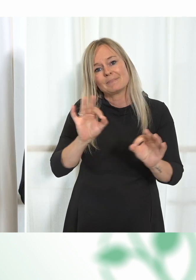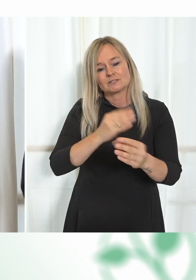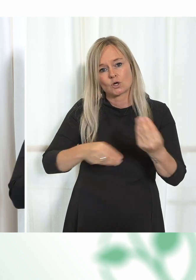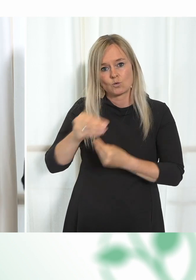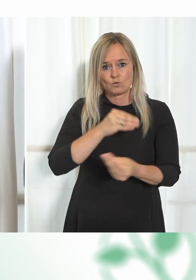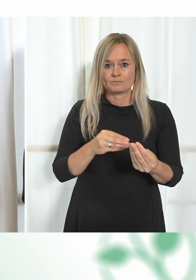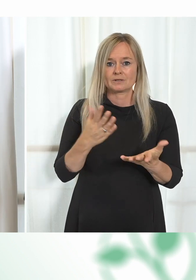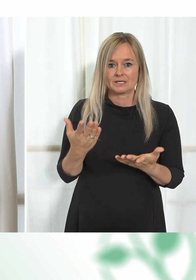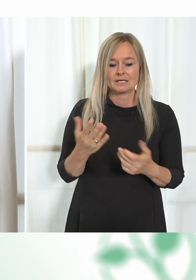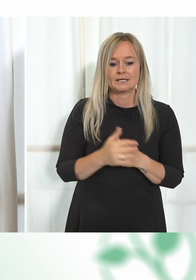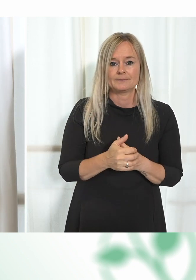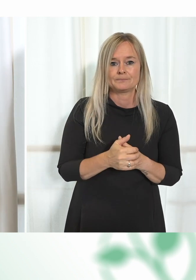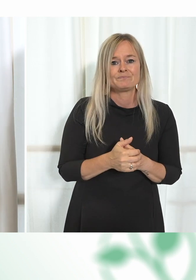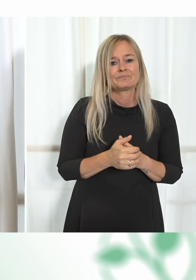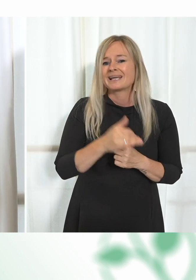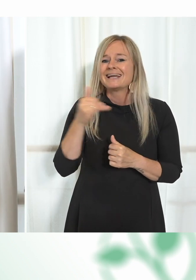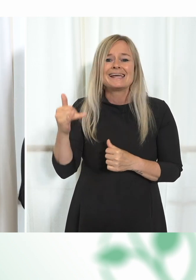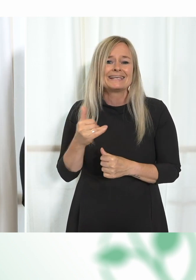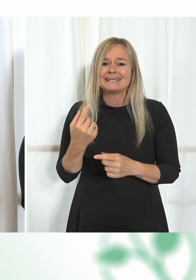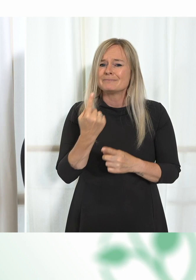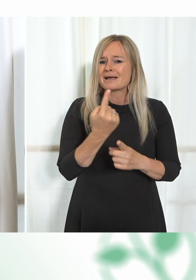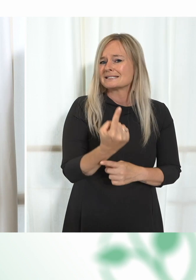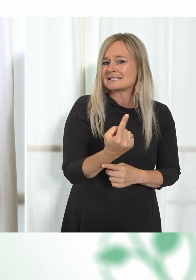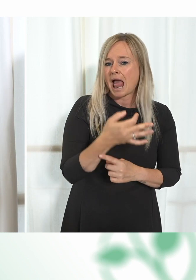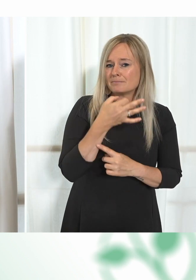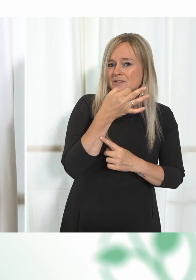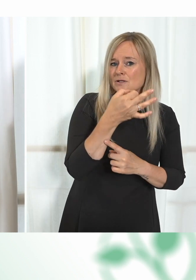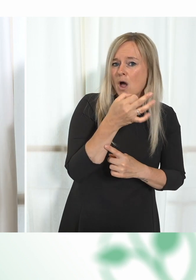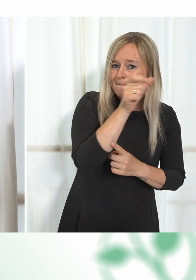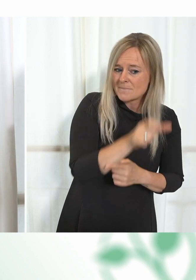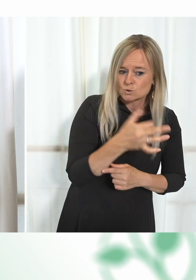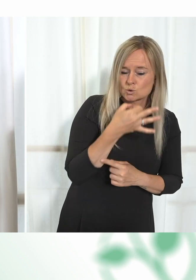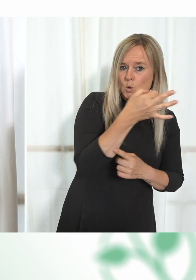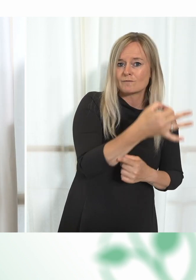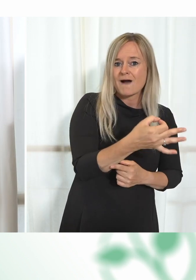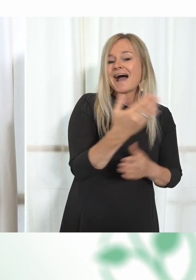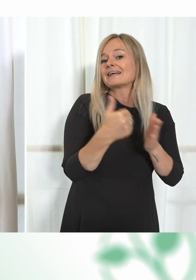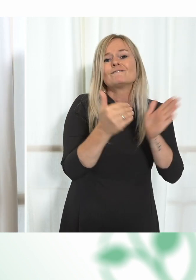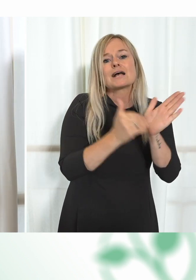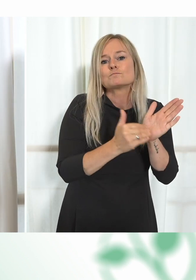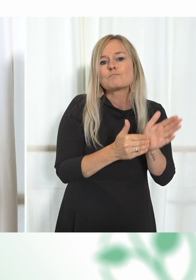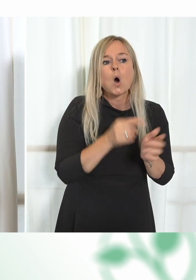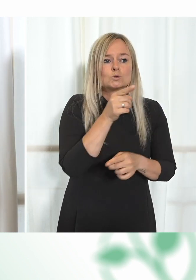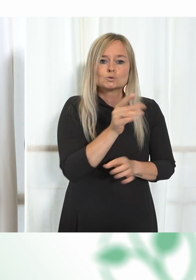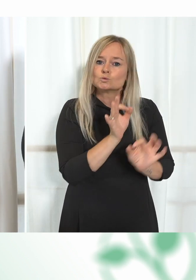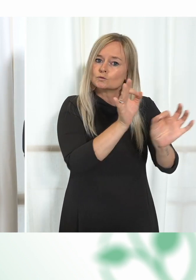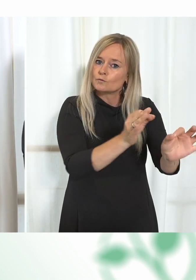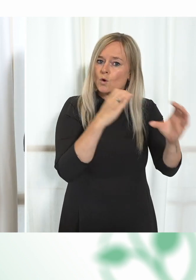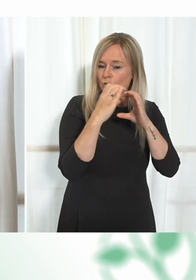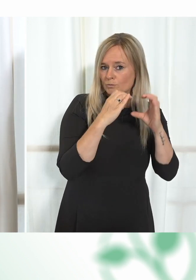die Person mit Hörbeeinträchtigung zu fragen, was diese bei der Kommunikation braucht. Also generell kann ich schon sagen, was wichtig ist, und